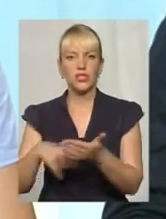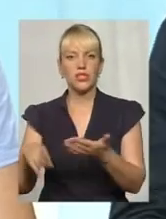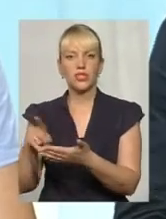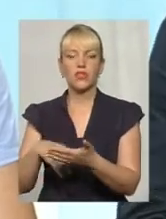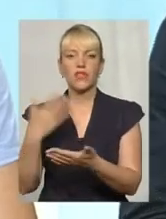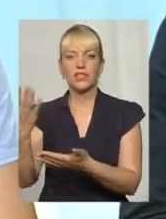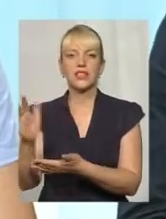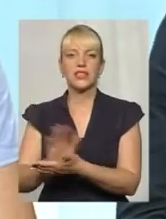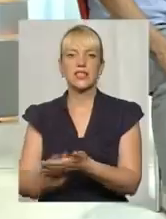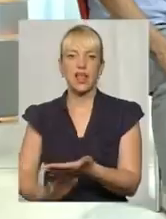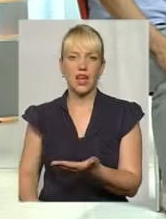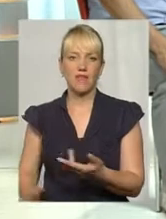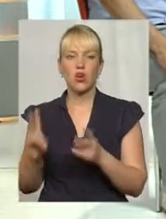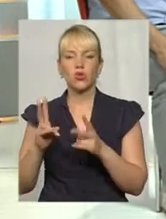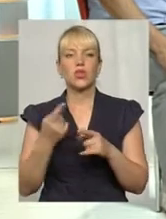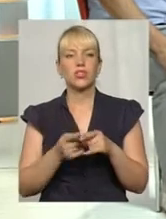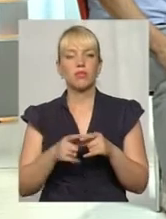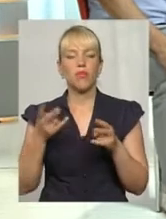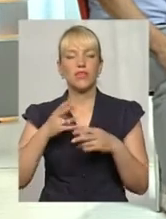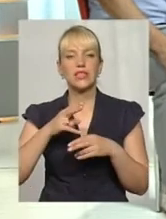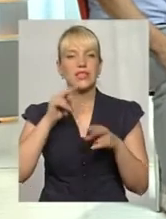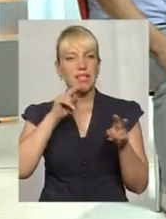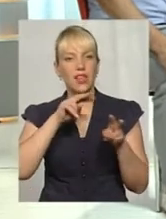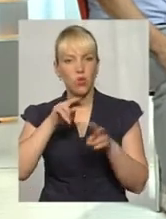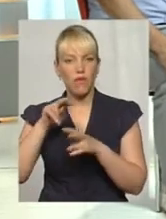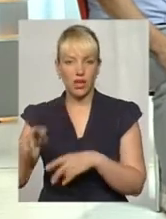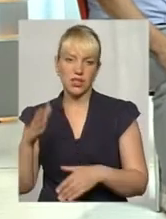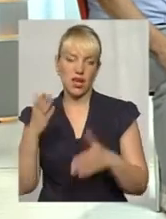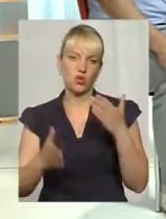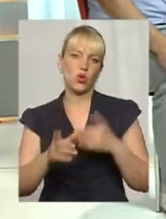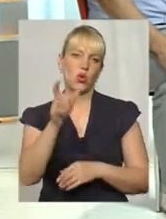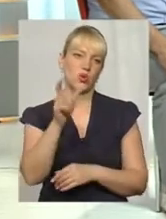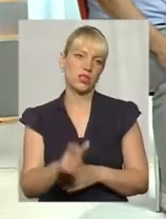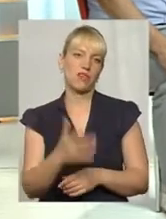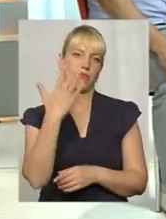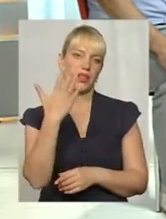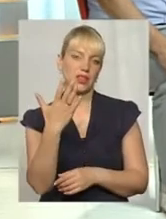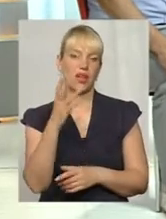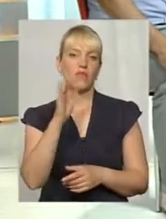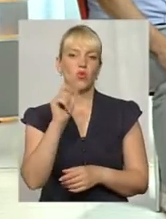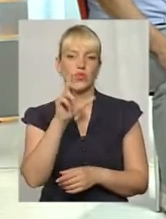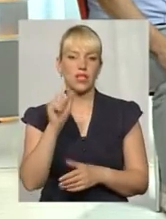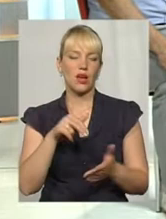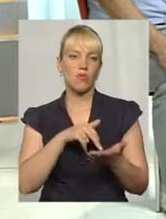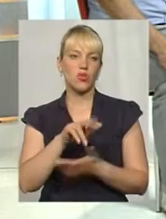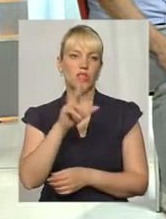Це має хто слідкувати за цим? Адже якщо людина в 5 вузах пройшла на